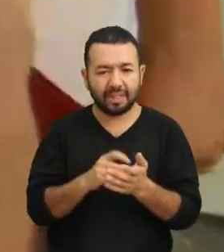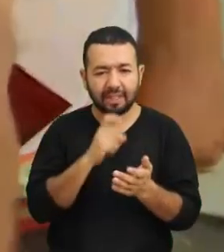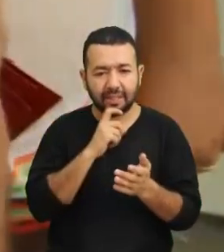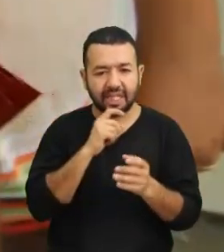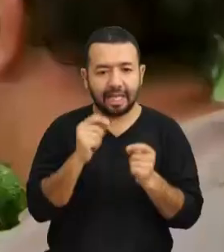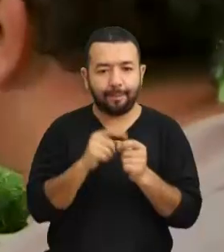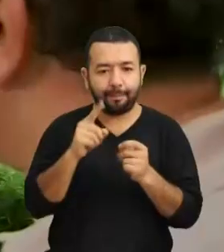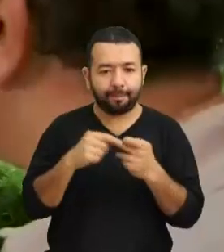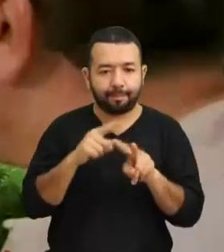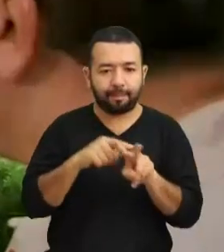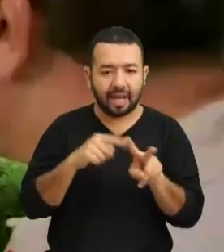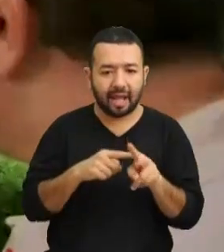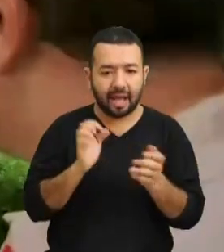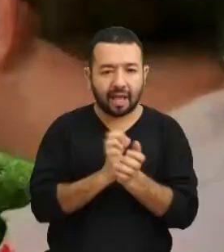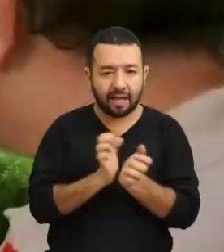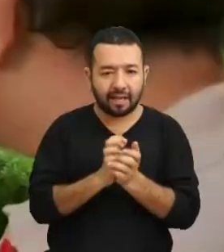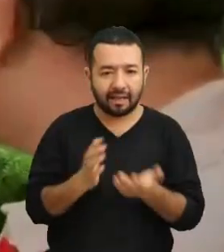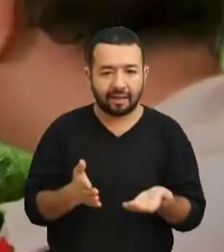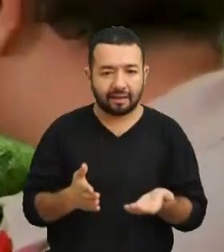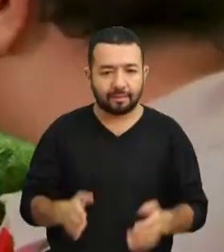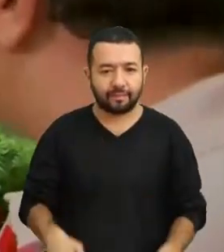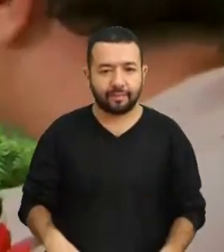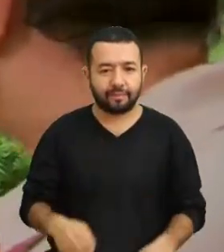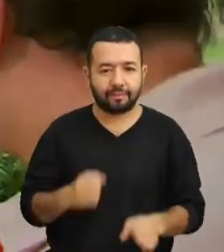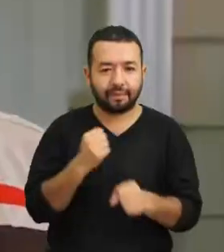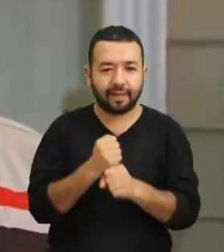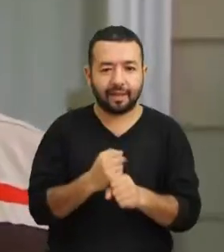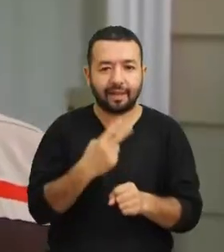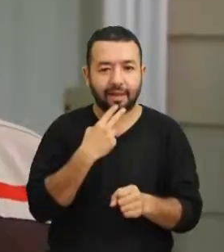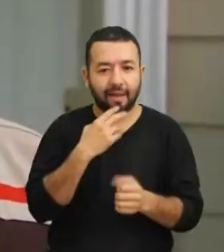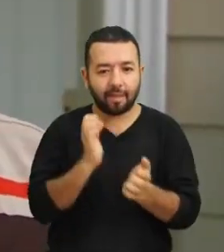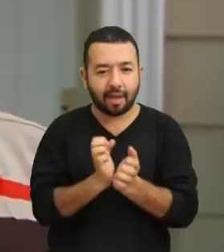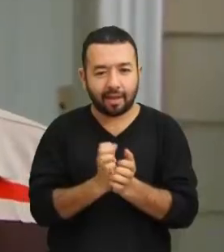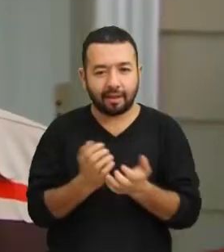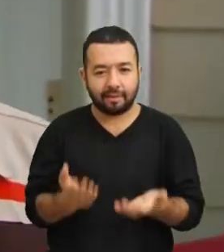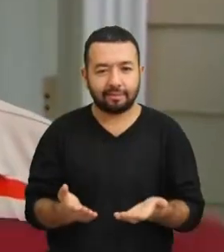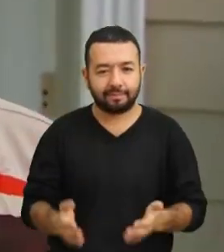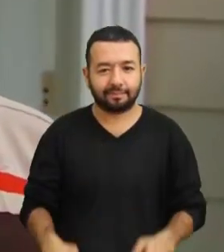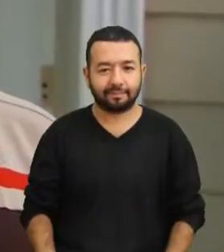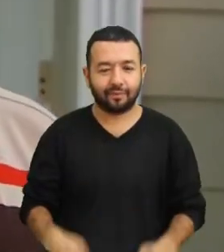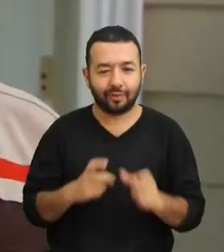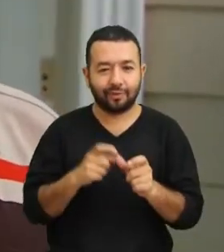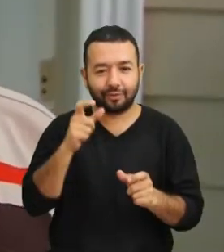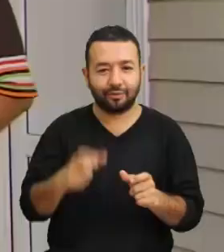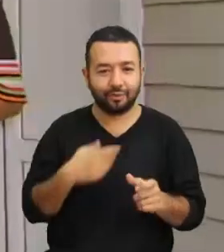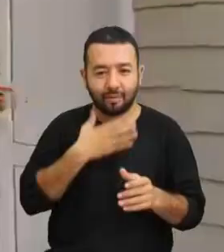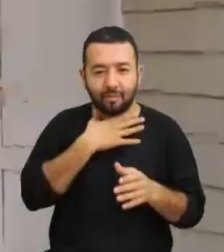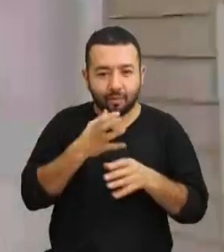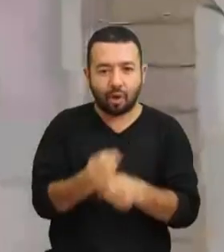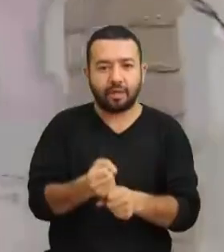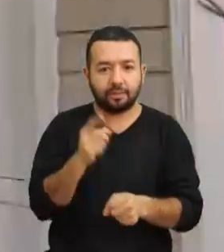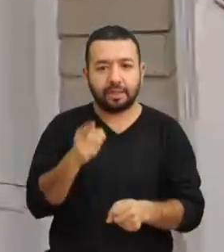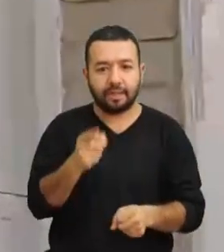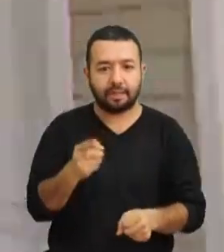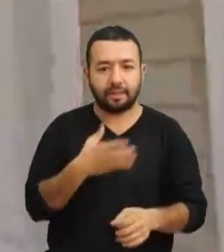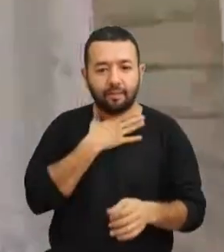Burak Bey ve ailesi, Dile Hanım ve ailesi. Şükrü boğarım seni. Seni